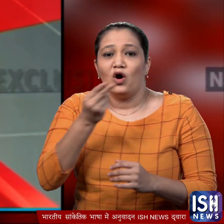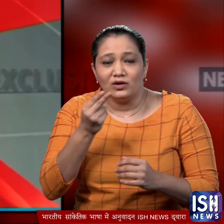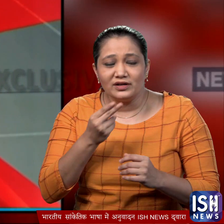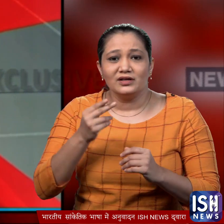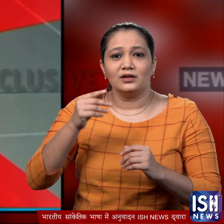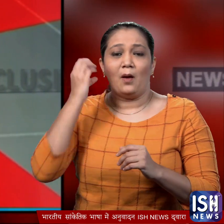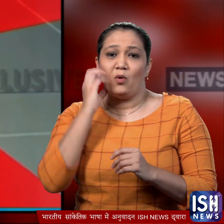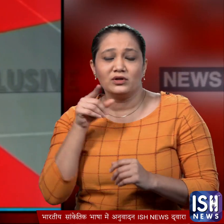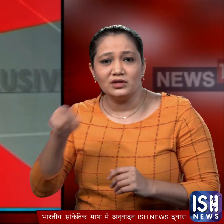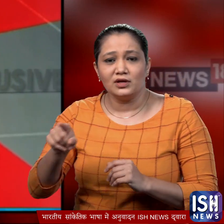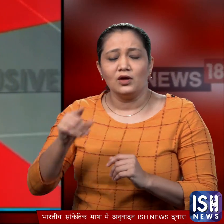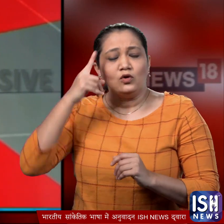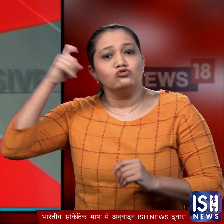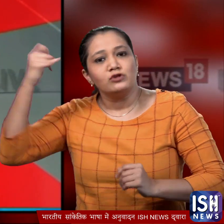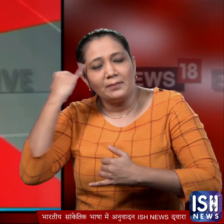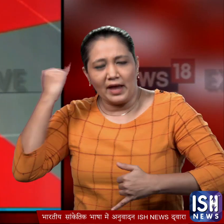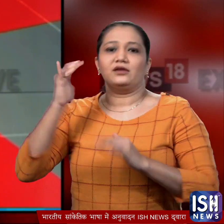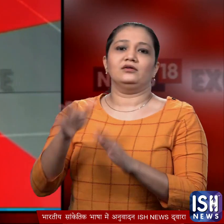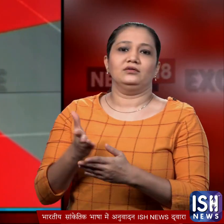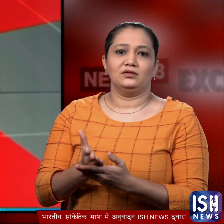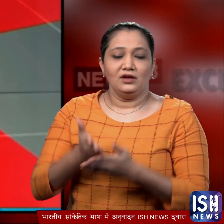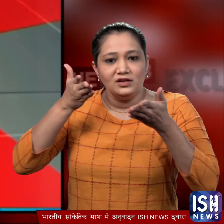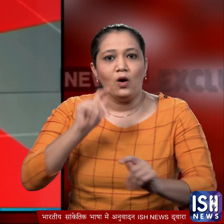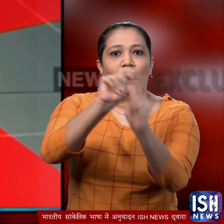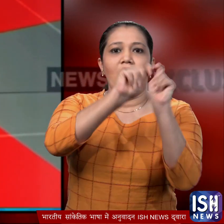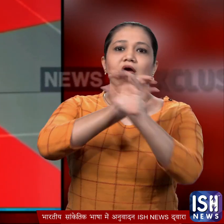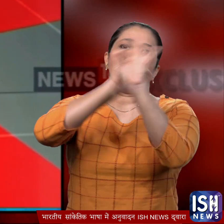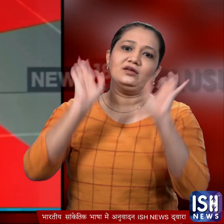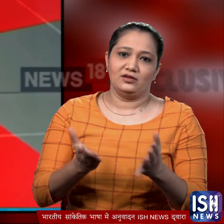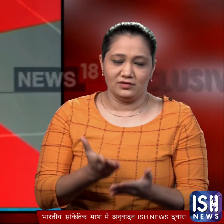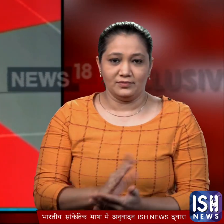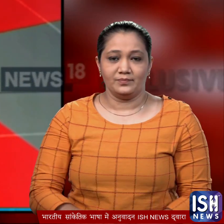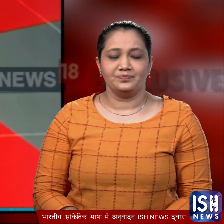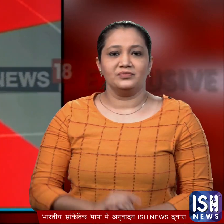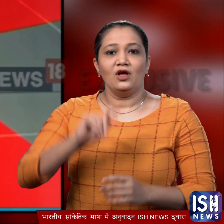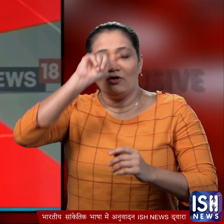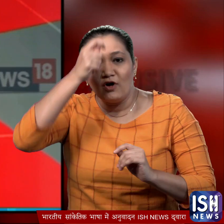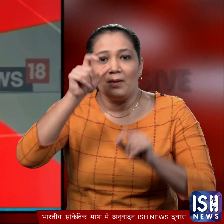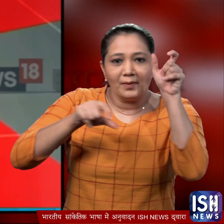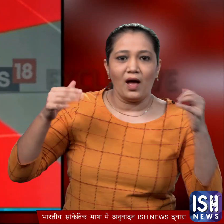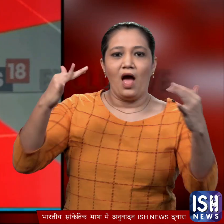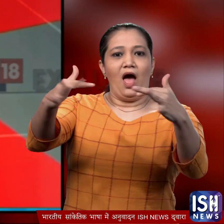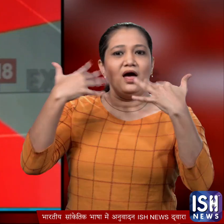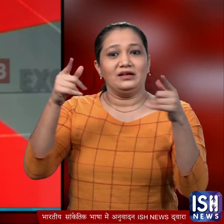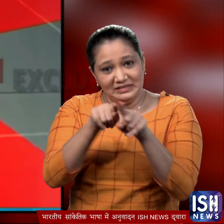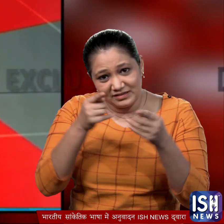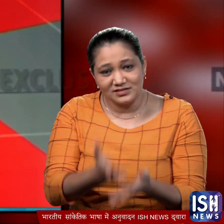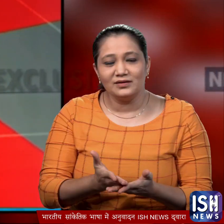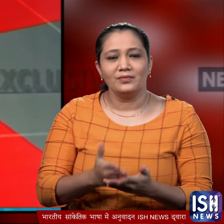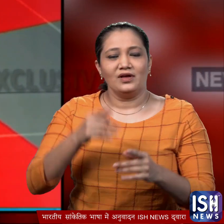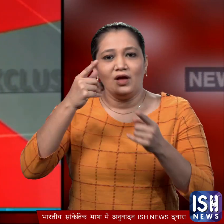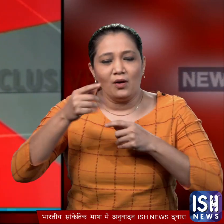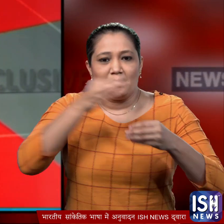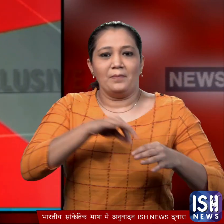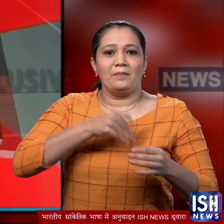होटल प्रधानमंत्री नरेंद्र मोदी का ड्रीम प्रोजेक्ट है, जो अब बनकर तैयार हो चुका है। इसके जरिए विदेशी नागरिकों को लुभाना भी एक मकसद है, ताकि राज्य